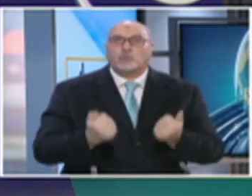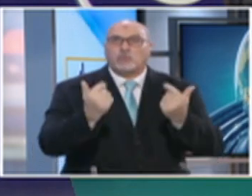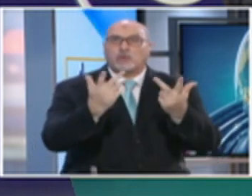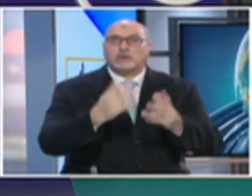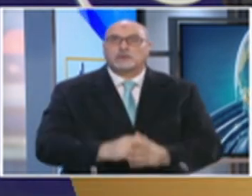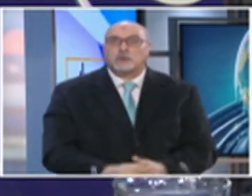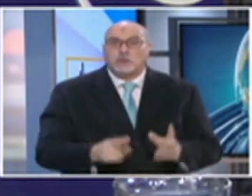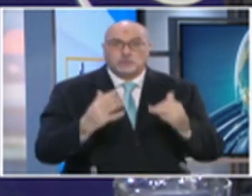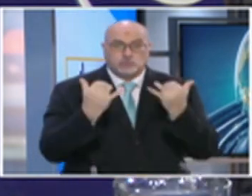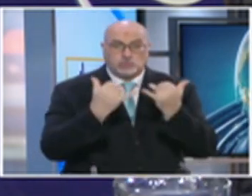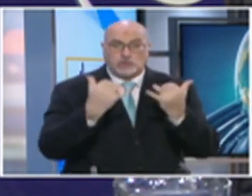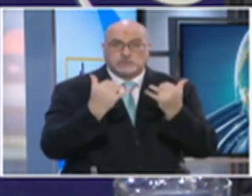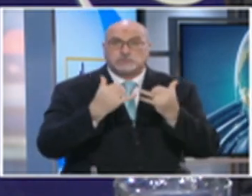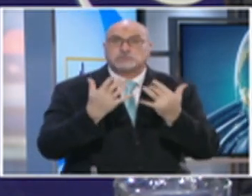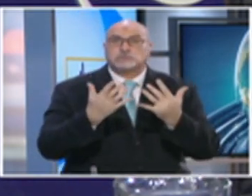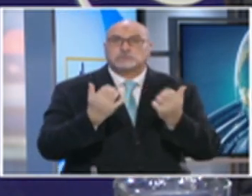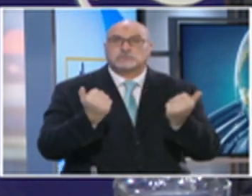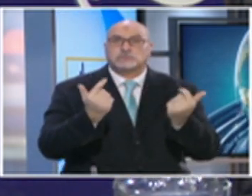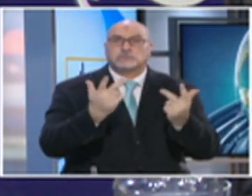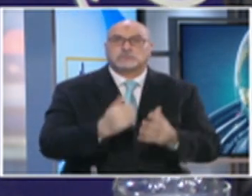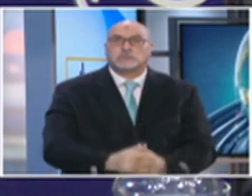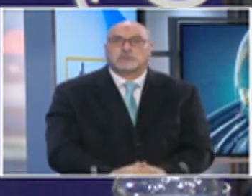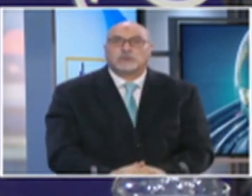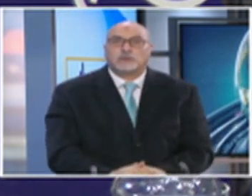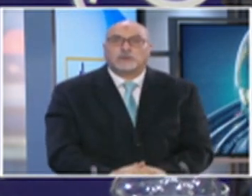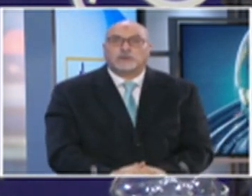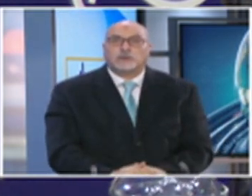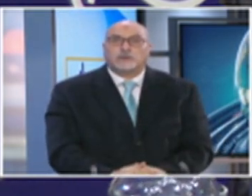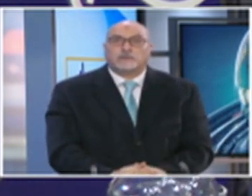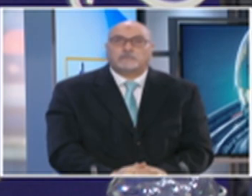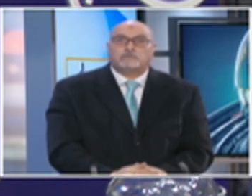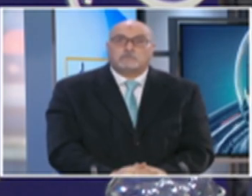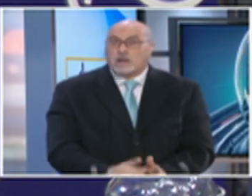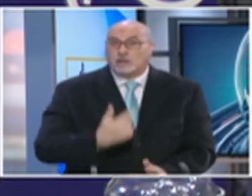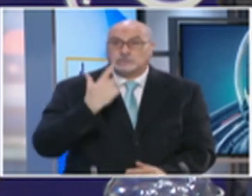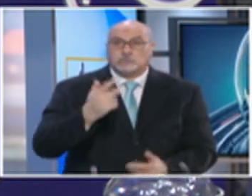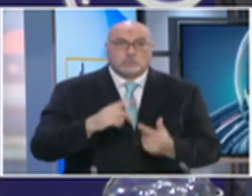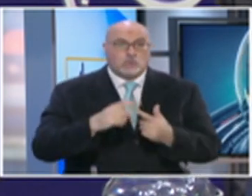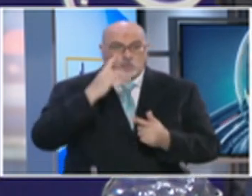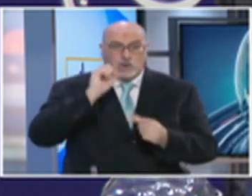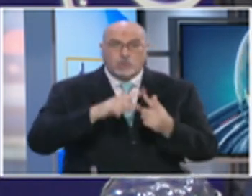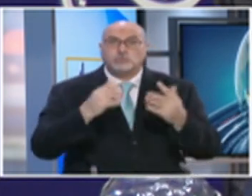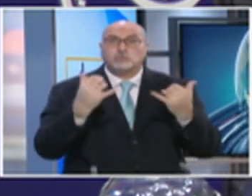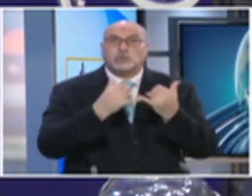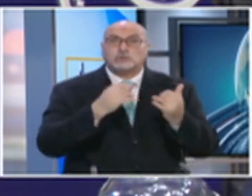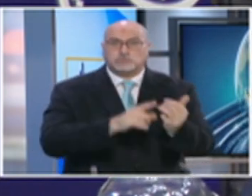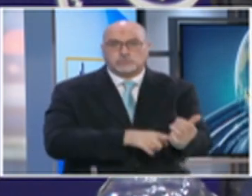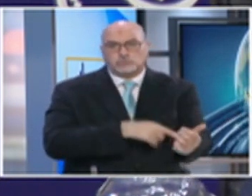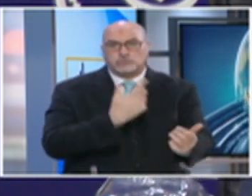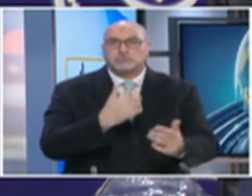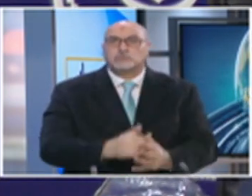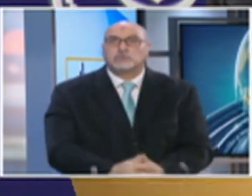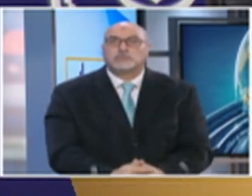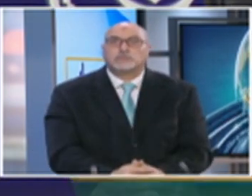وتطور الصحافة، لأن عندنا مشي مولود مواليد جدد في الصحافة بالنسبة